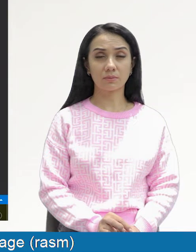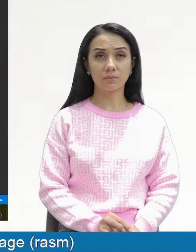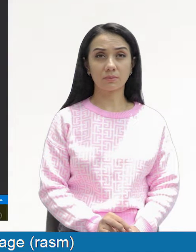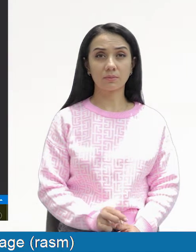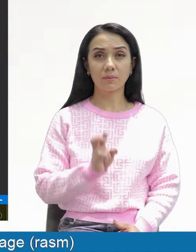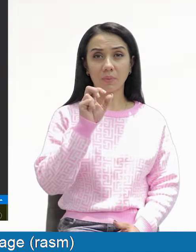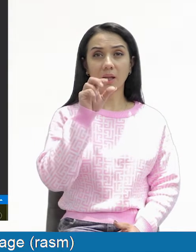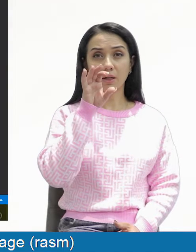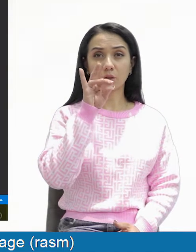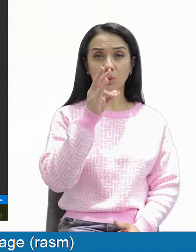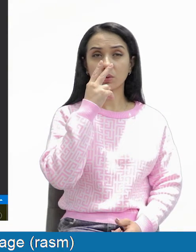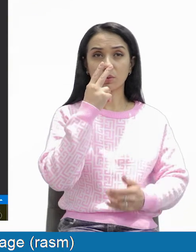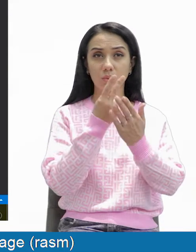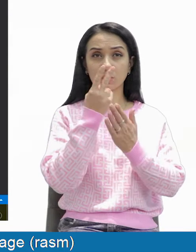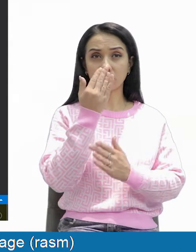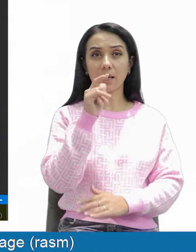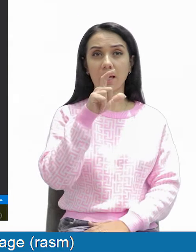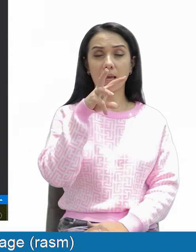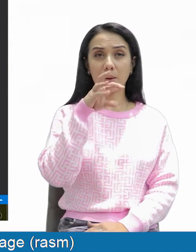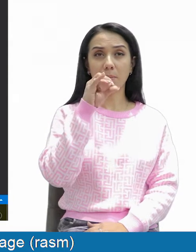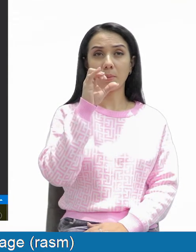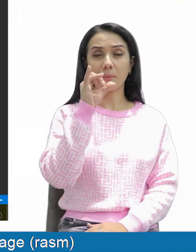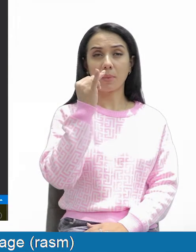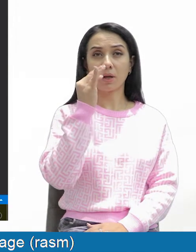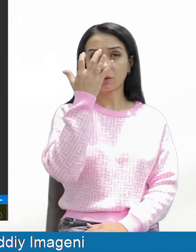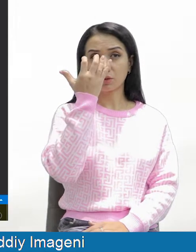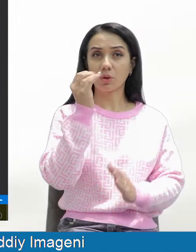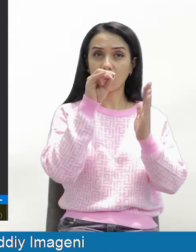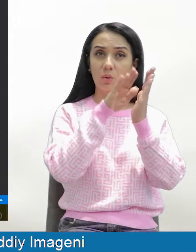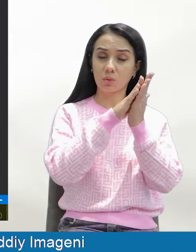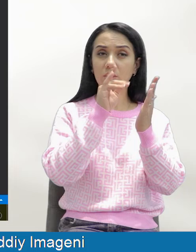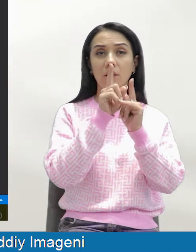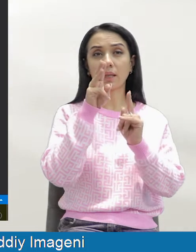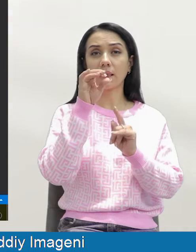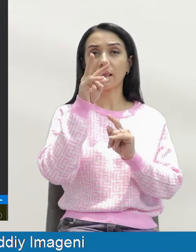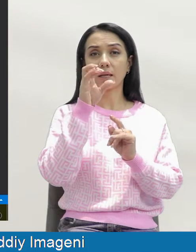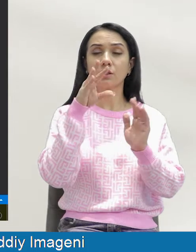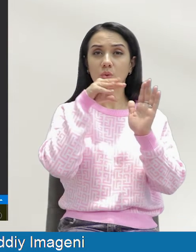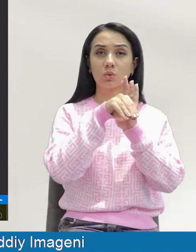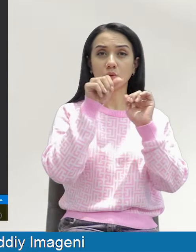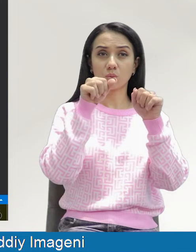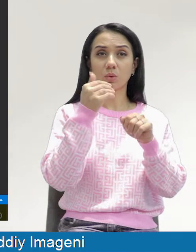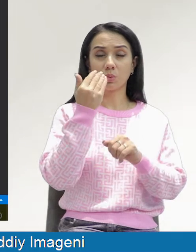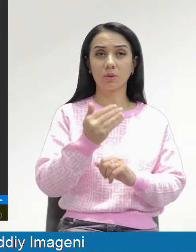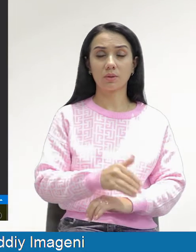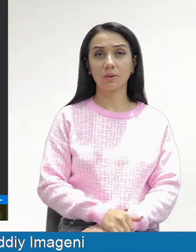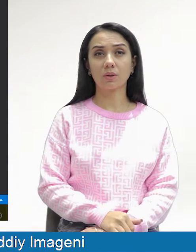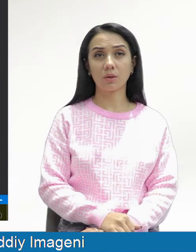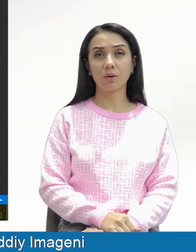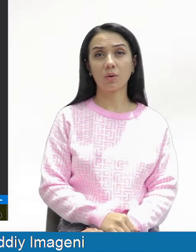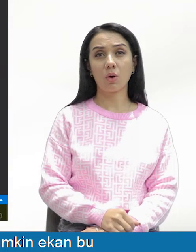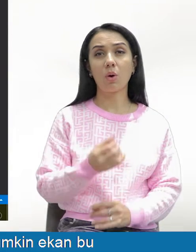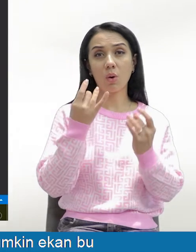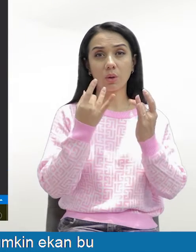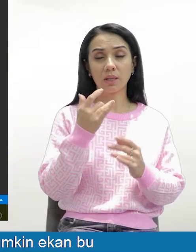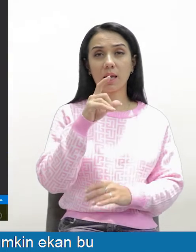mana buttonni ko'rinishi image and text mana ham image qo'yishimiz mumkin ham text qo'yishimiz mumkin ekan oddiy